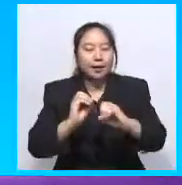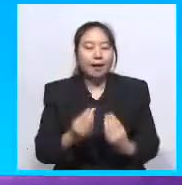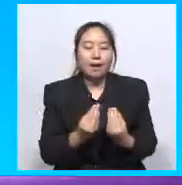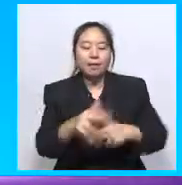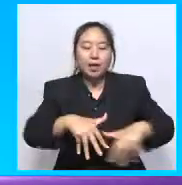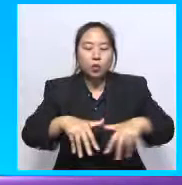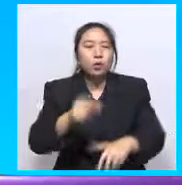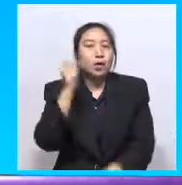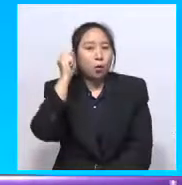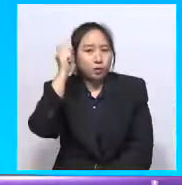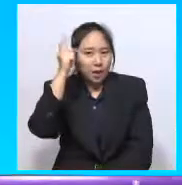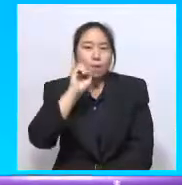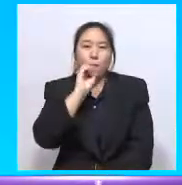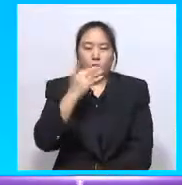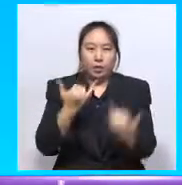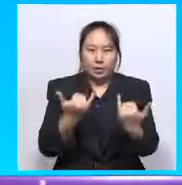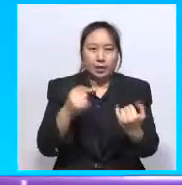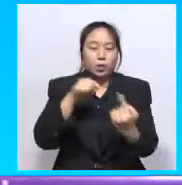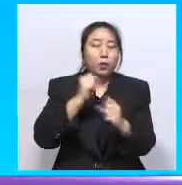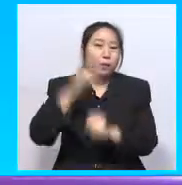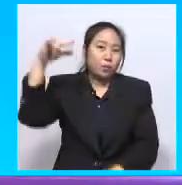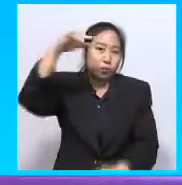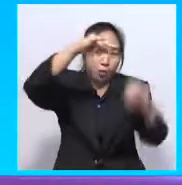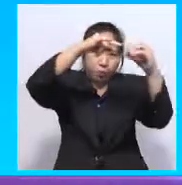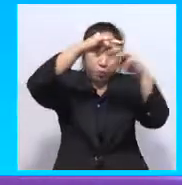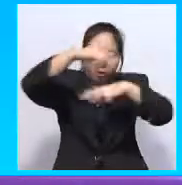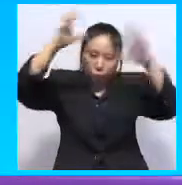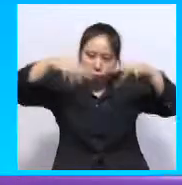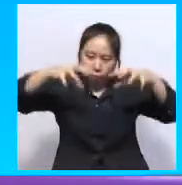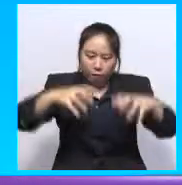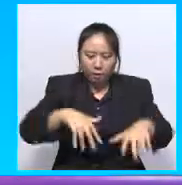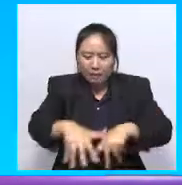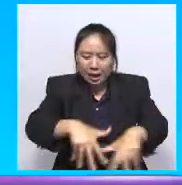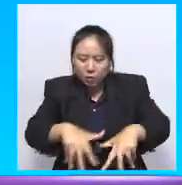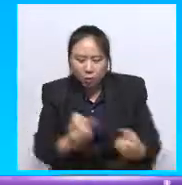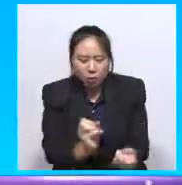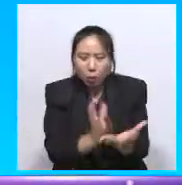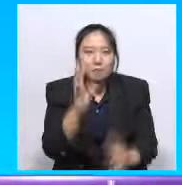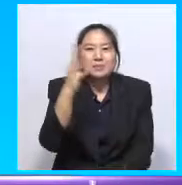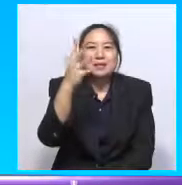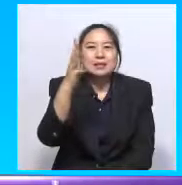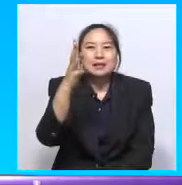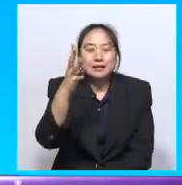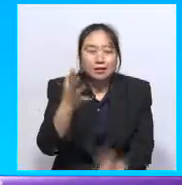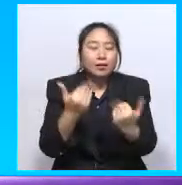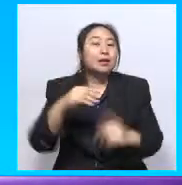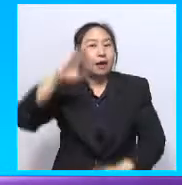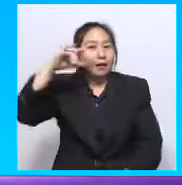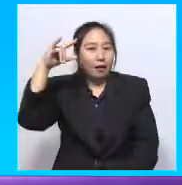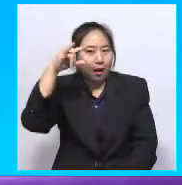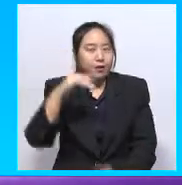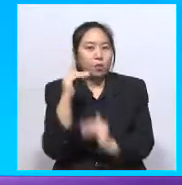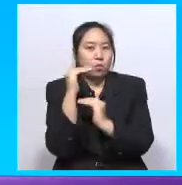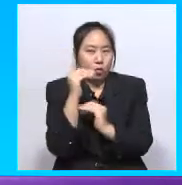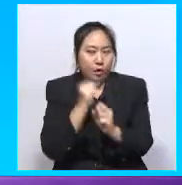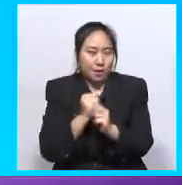จกับประชาชนว่าตัวของสารเคมีนะครับจากการทำฝนหลวงเนี่ยไม่ส่งผลกระทบต่อประชาชนซึ่งทางกองทัพอากาศนะครับได้มีการกำหนดฐาน